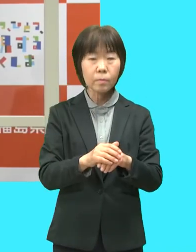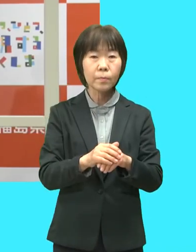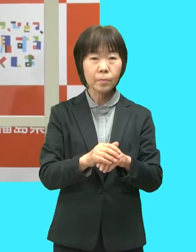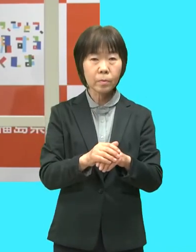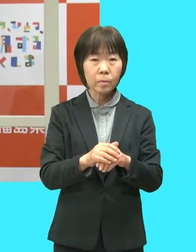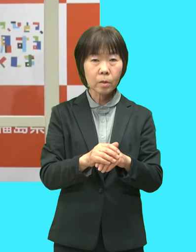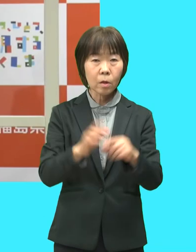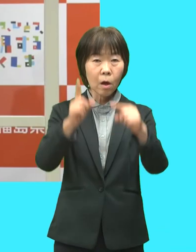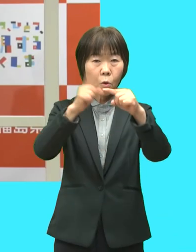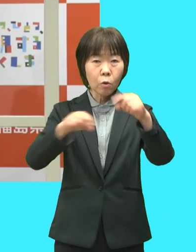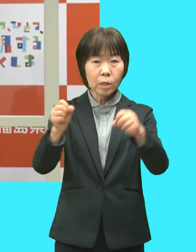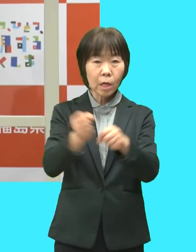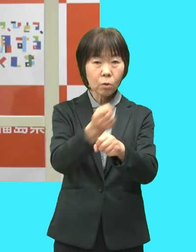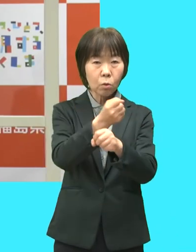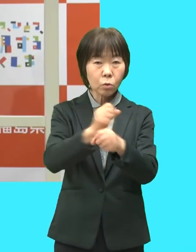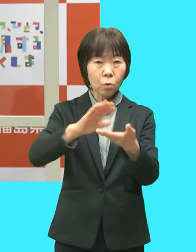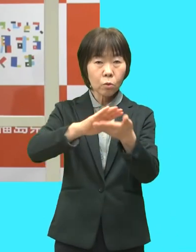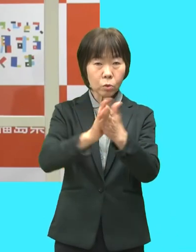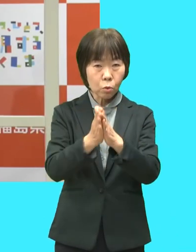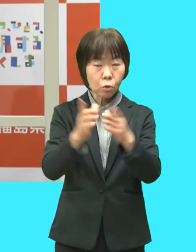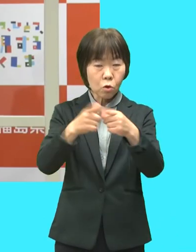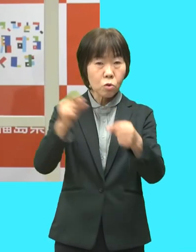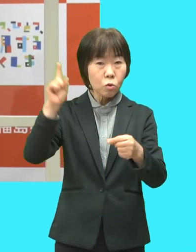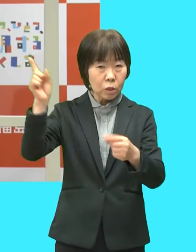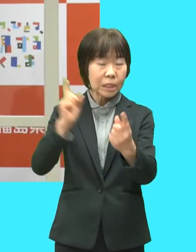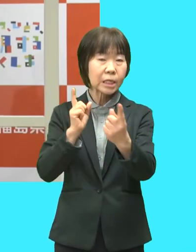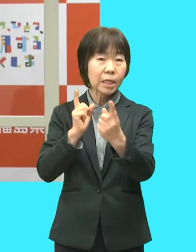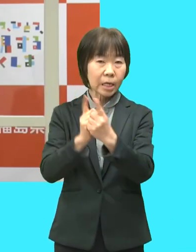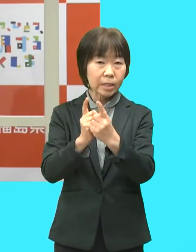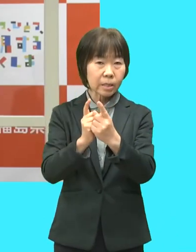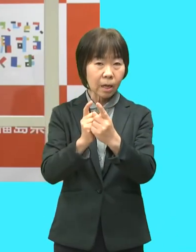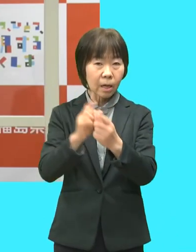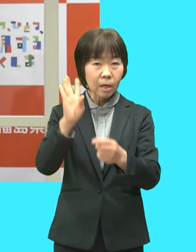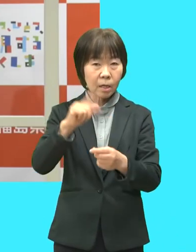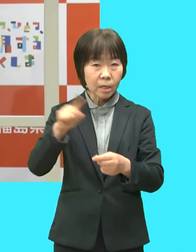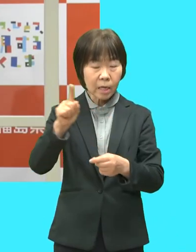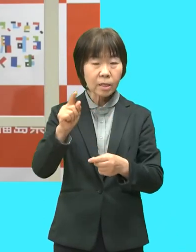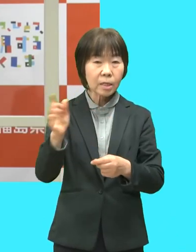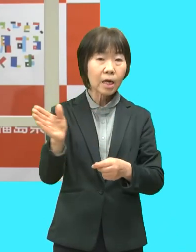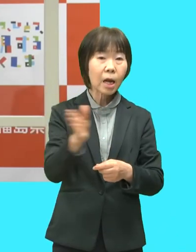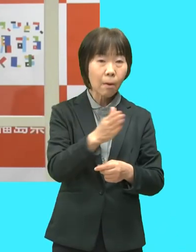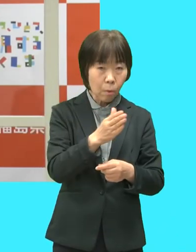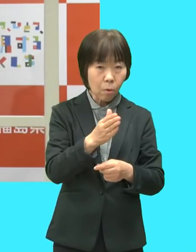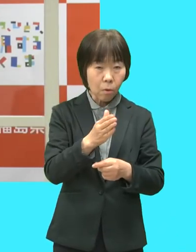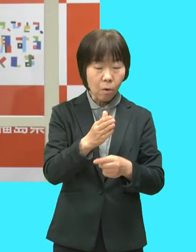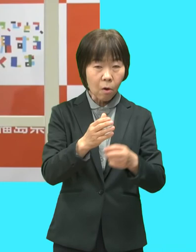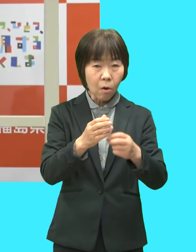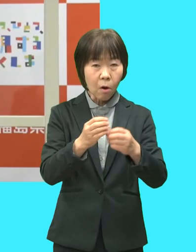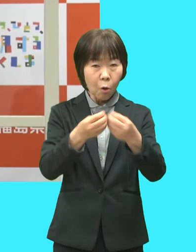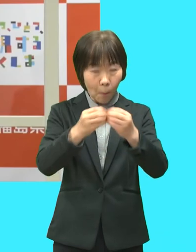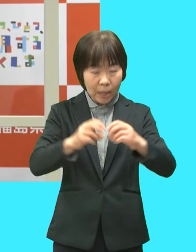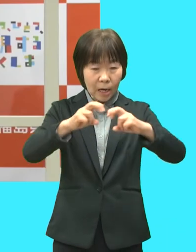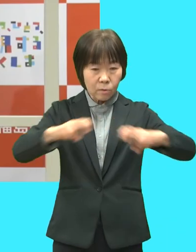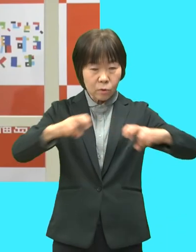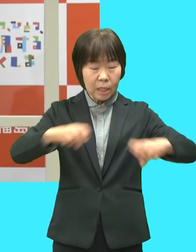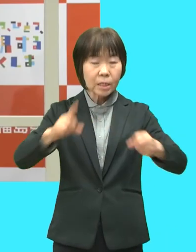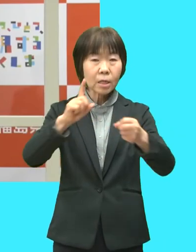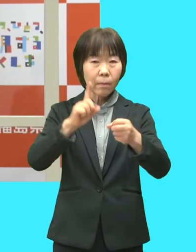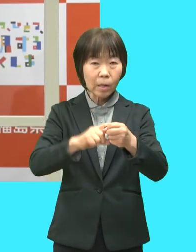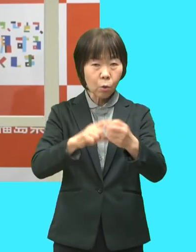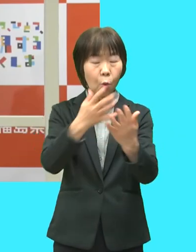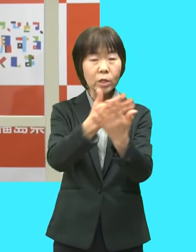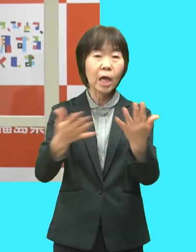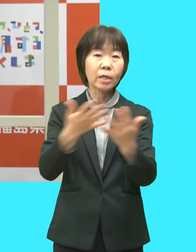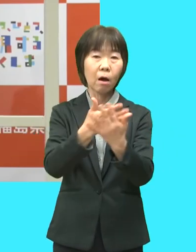は厚生労働省等々国に対してですが、県からもですね、よりこう精緻な分析するための客観的なデ